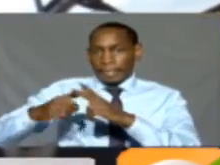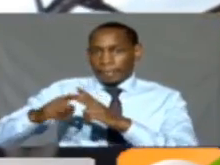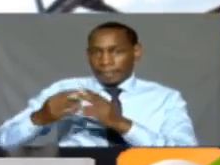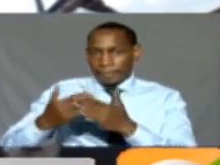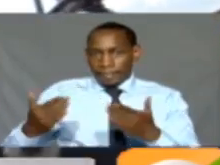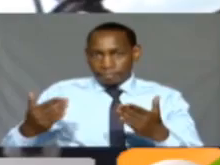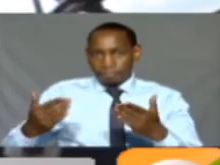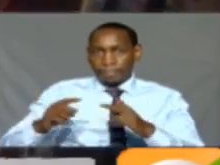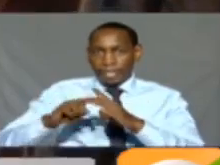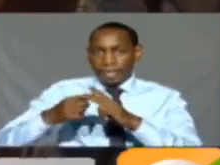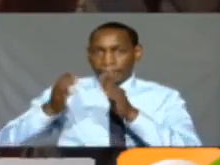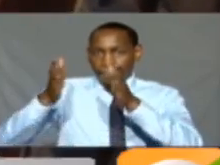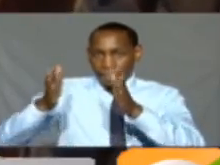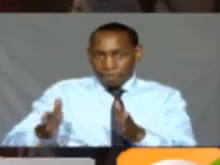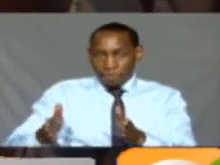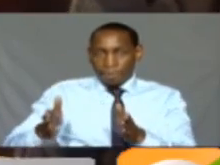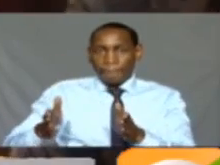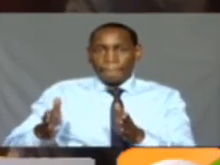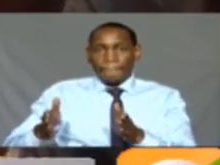nikawa makanika,